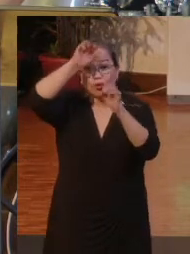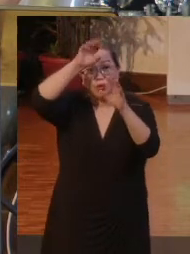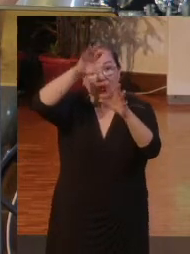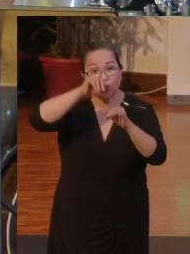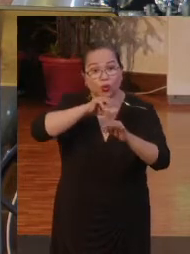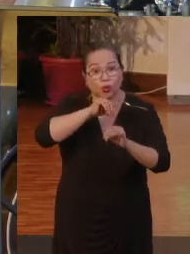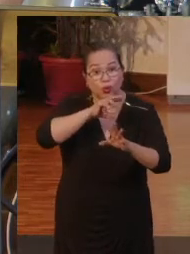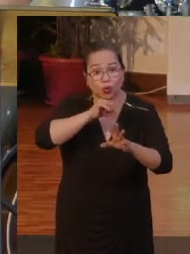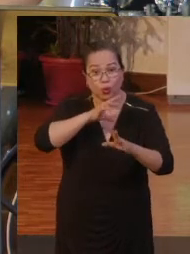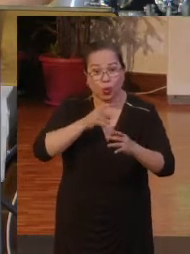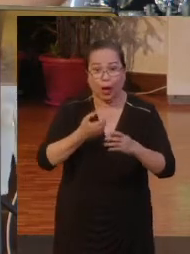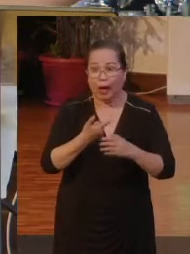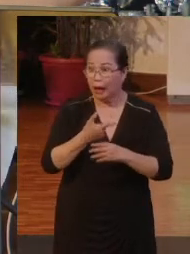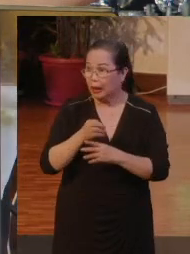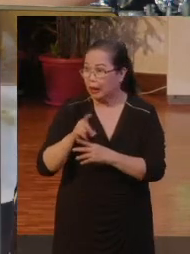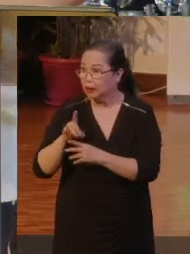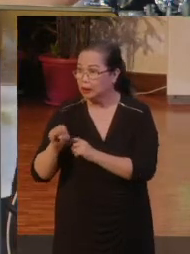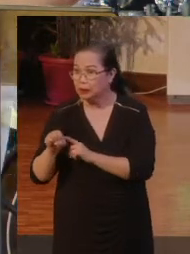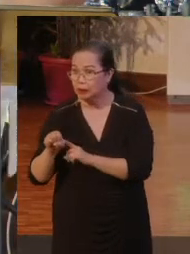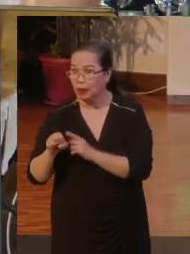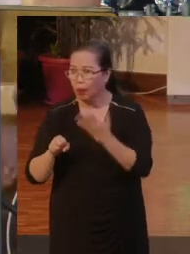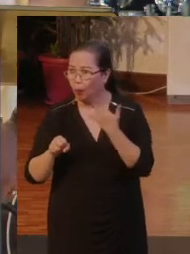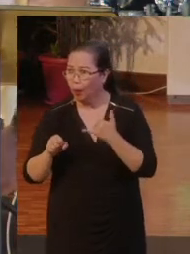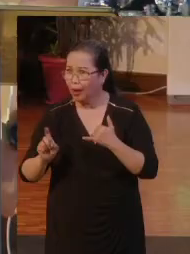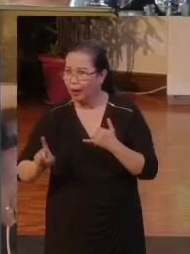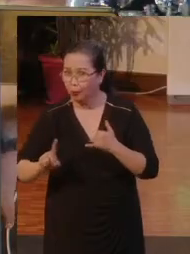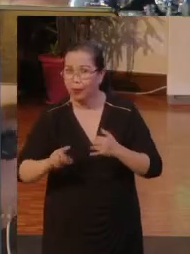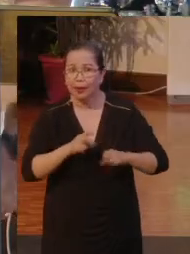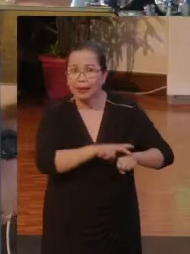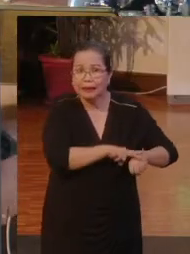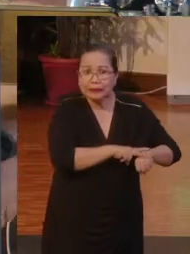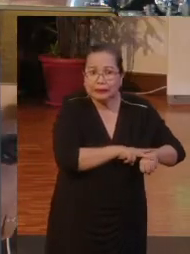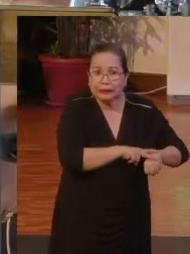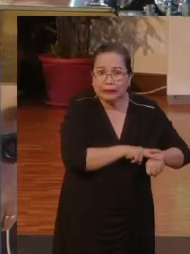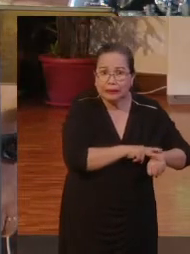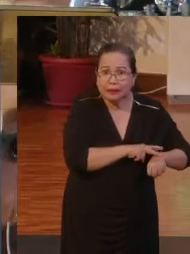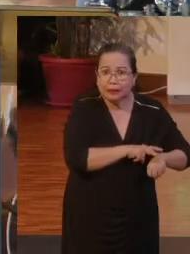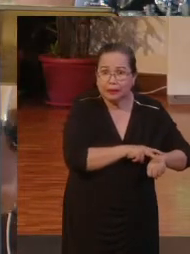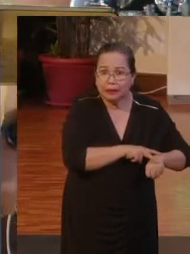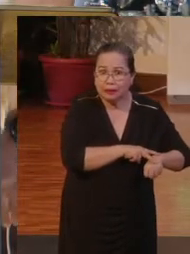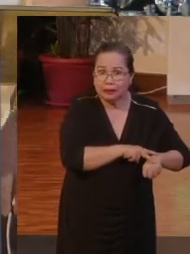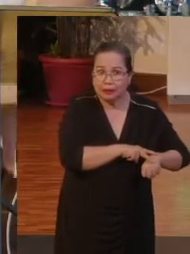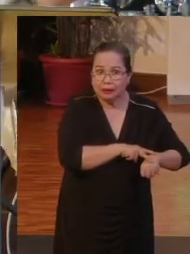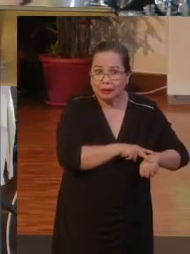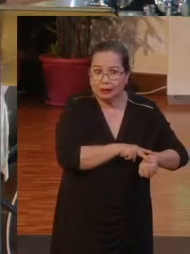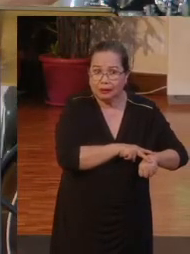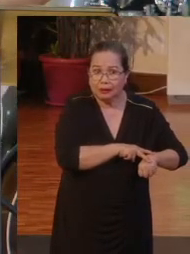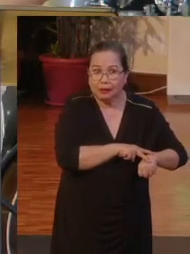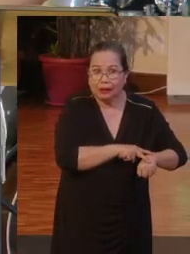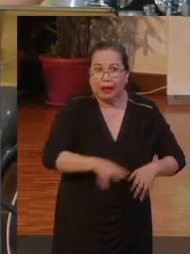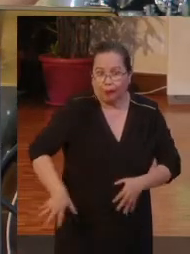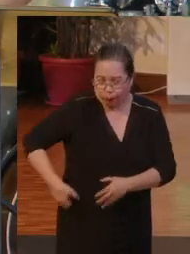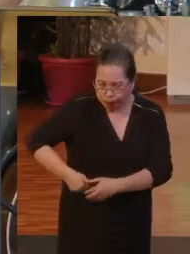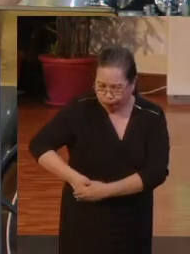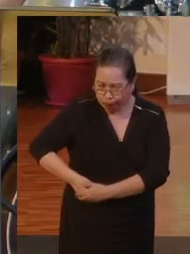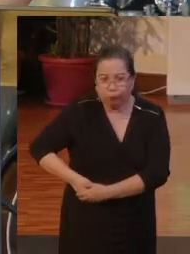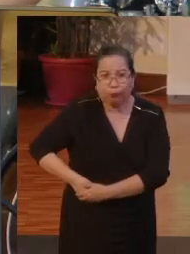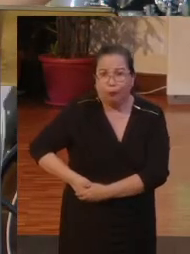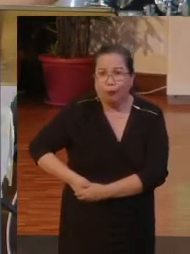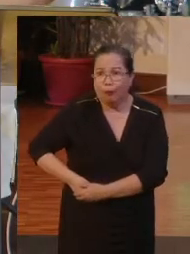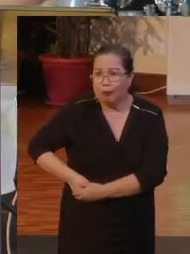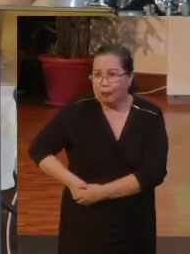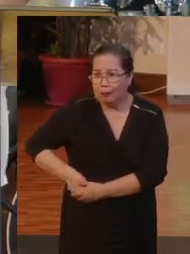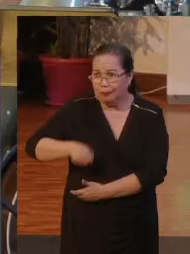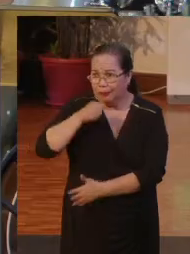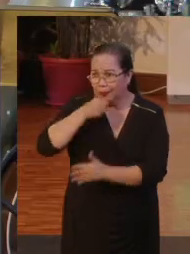served. Put away the gods. Bakit? Nasa kanila pa. Meron pa silang mga bitbit